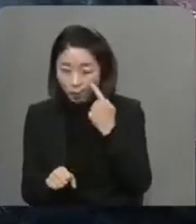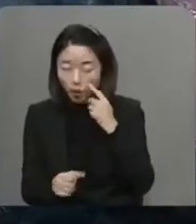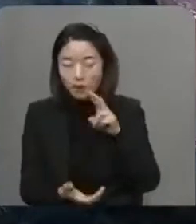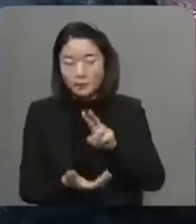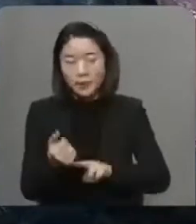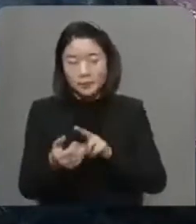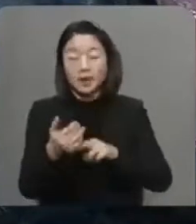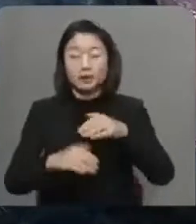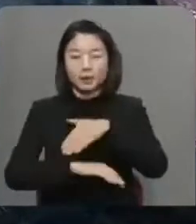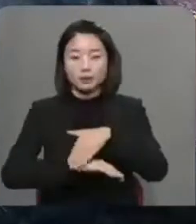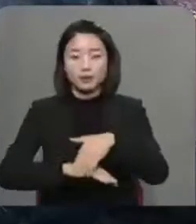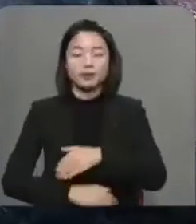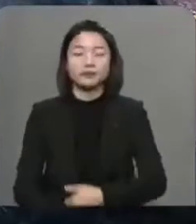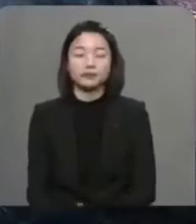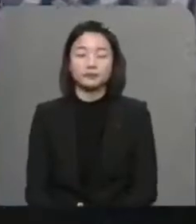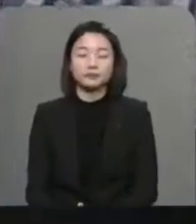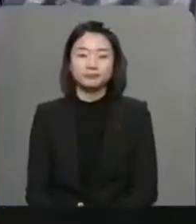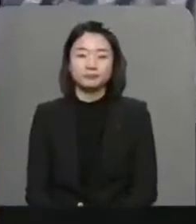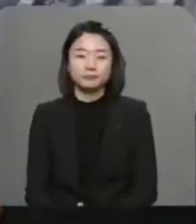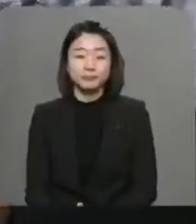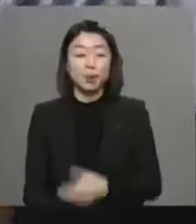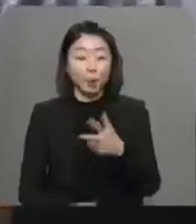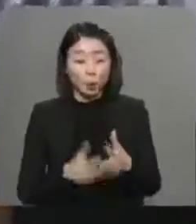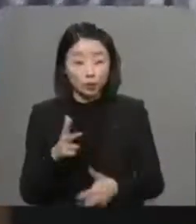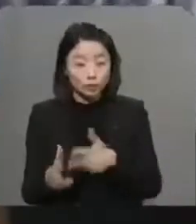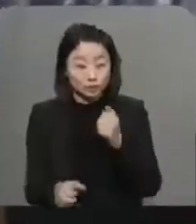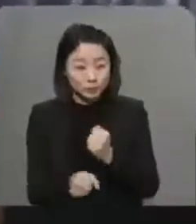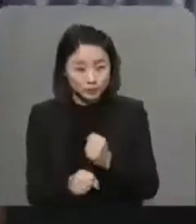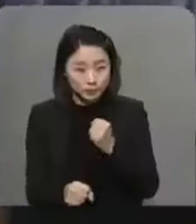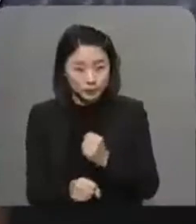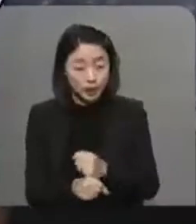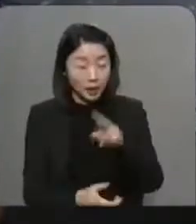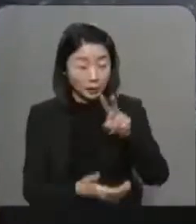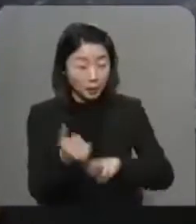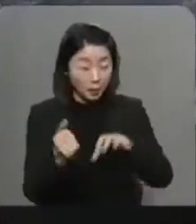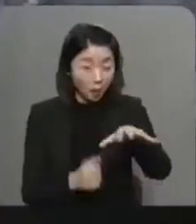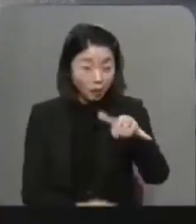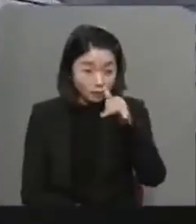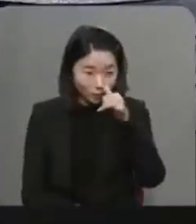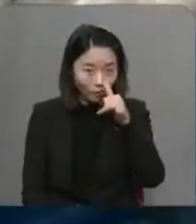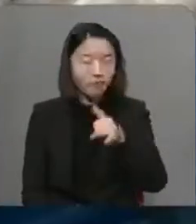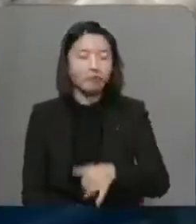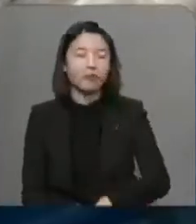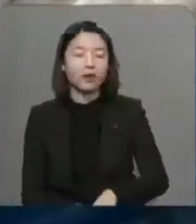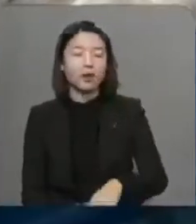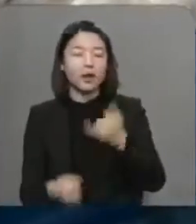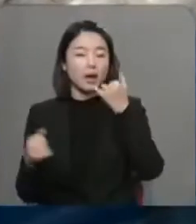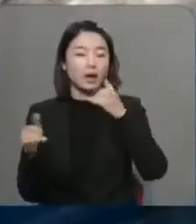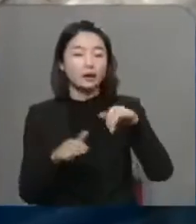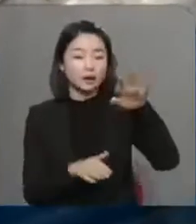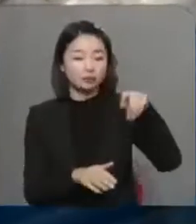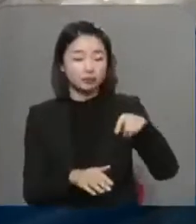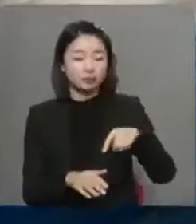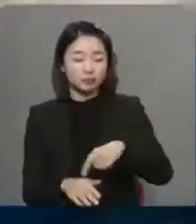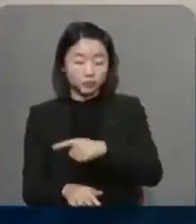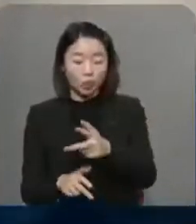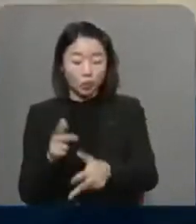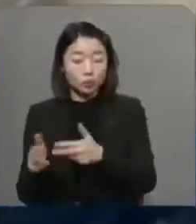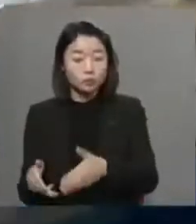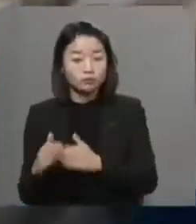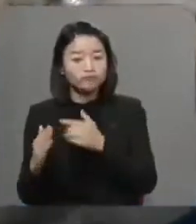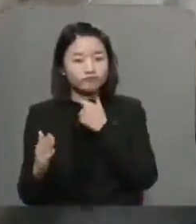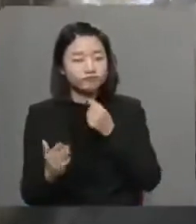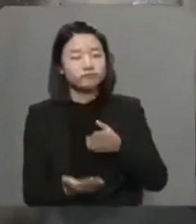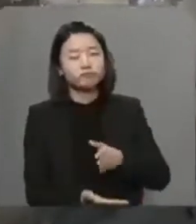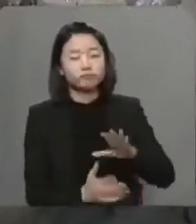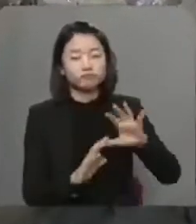계획입니다 대량생산 이라든가 유통 가능성이 있다라고 판단이 되면 음지 그때 p 재앙 싼 부에 의해 선물 갑 의 행자